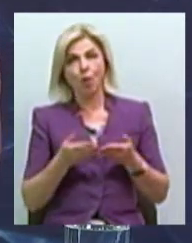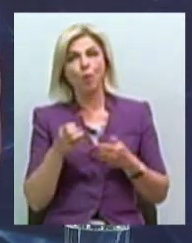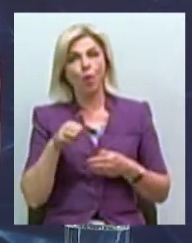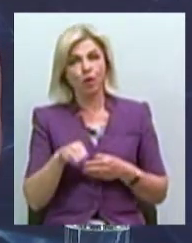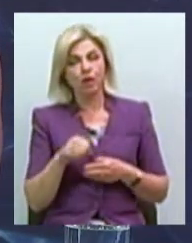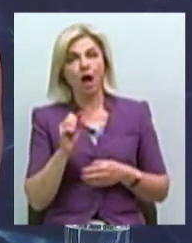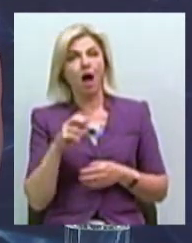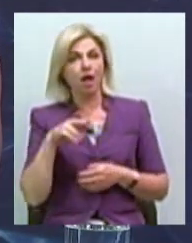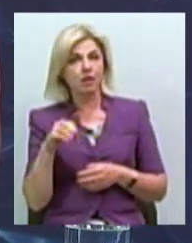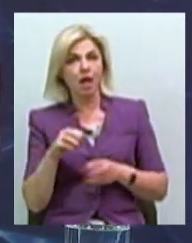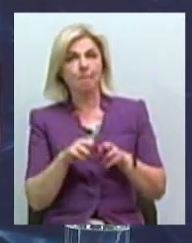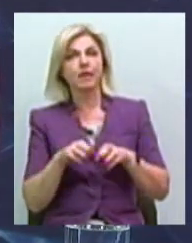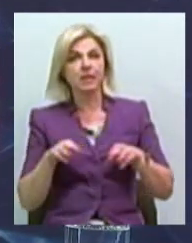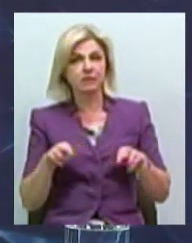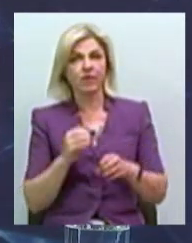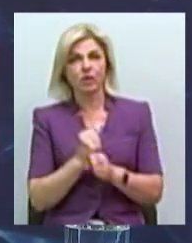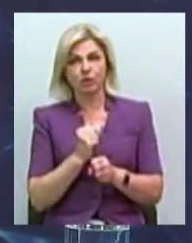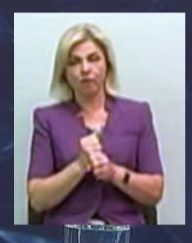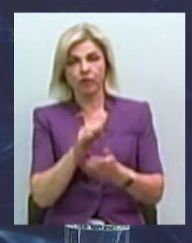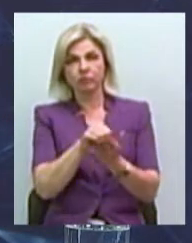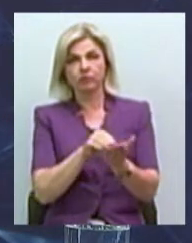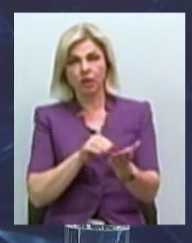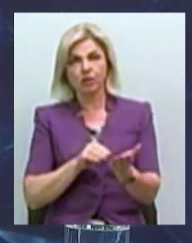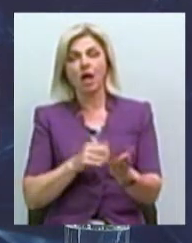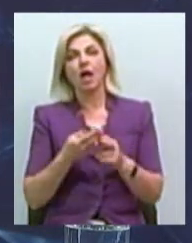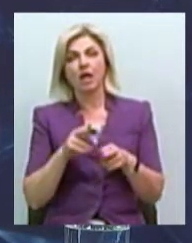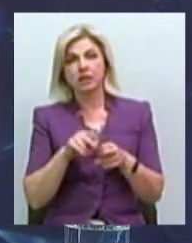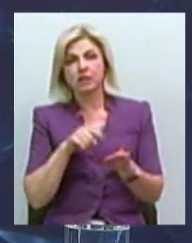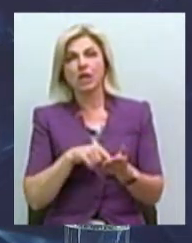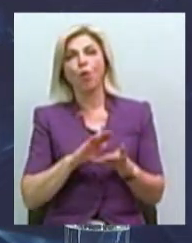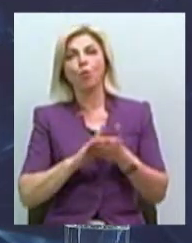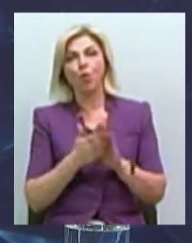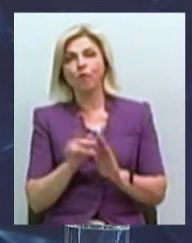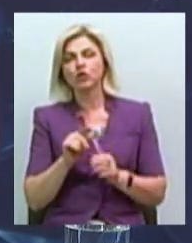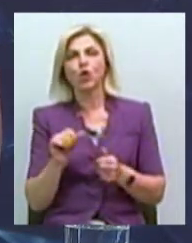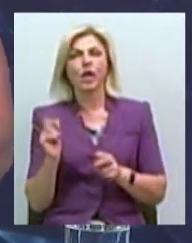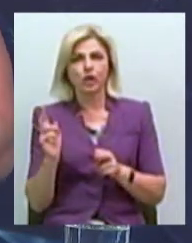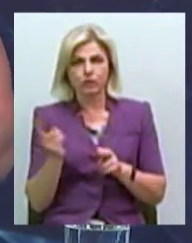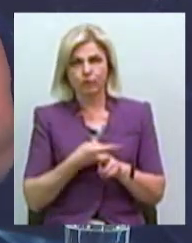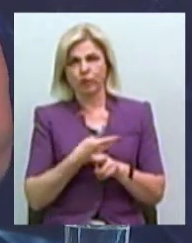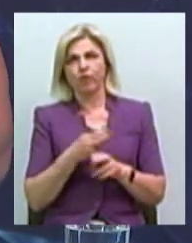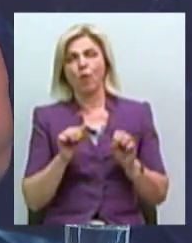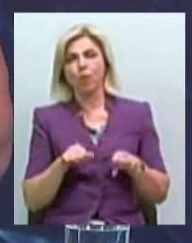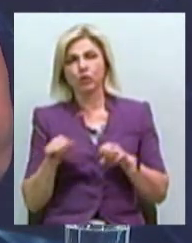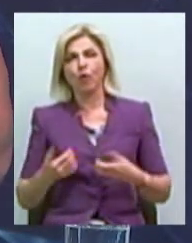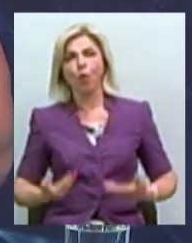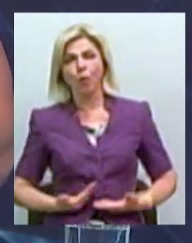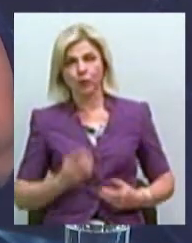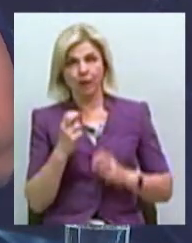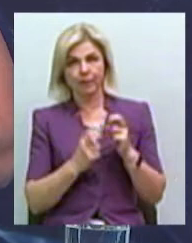міністерство створило, виписало ці умови концесійні так, щоб виключити можливість комунального підприємства